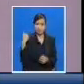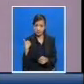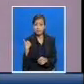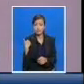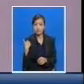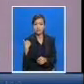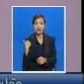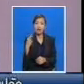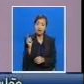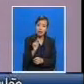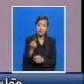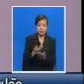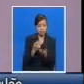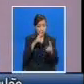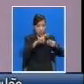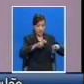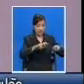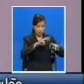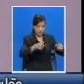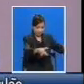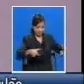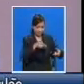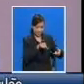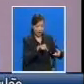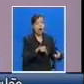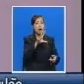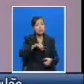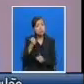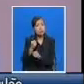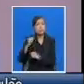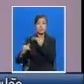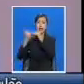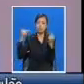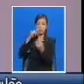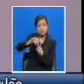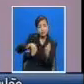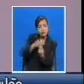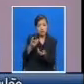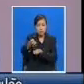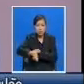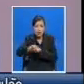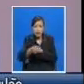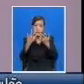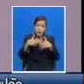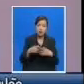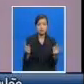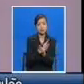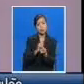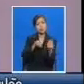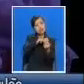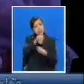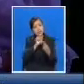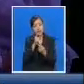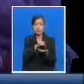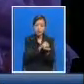ปสู่การนำผลวิจัยไปใช้ประโยชน์ในการพัฒนาเศรษฐกิจอุตสาหกรรมการเกษตรสังคมและภาคบริ